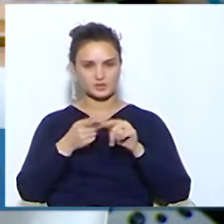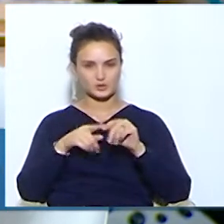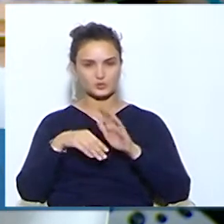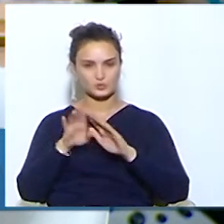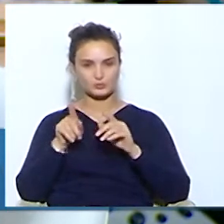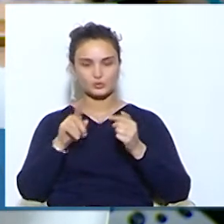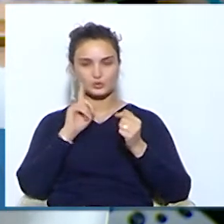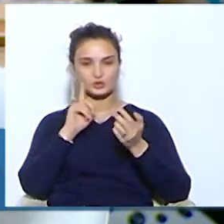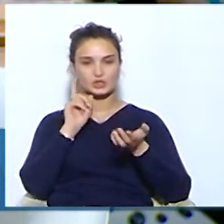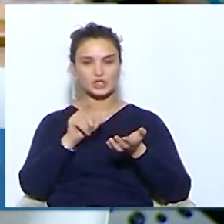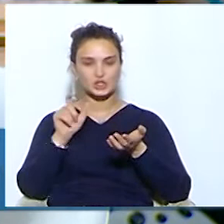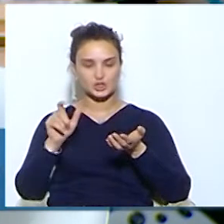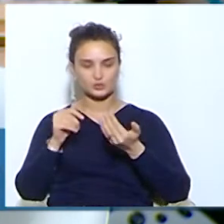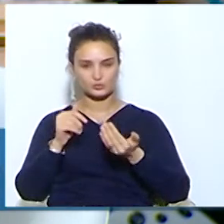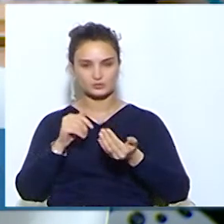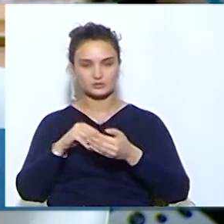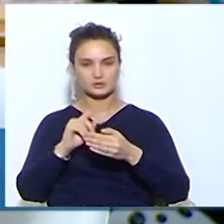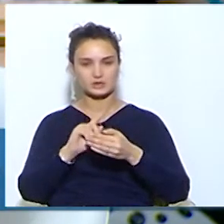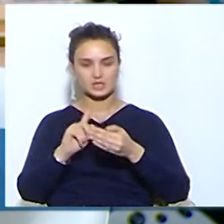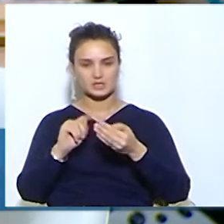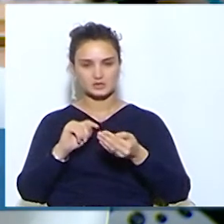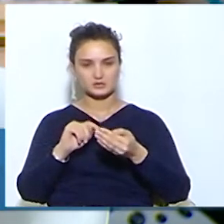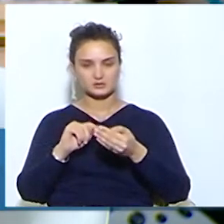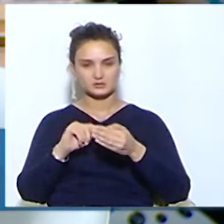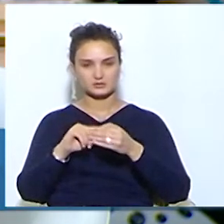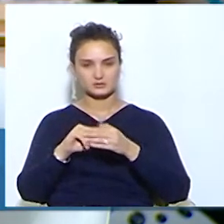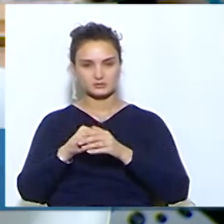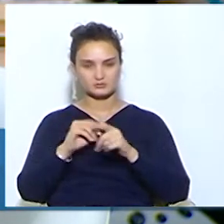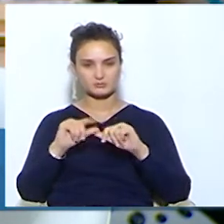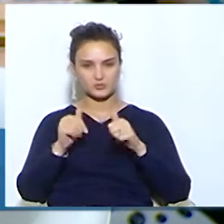უფრო თინეიჯერულ რაღაც